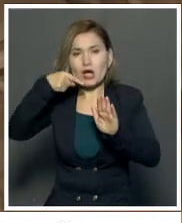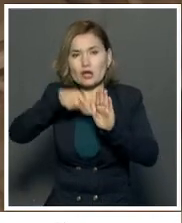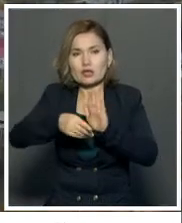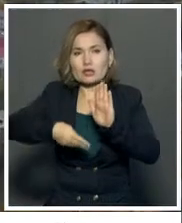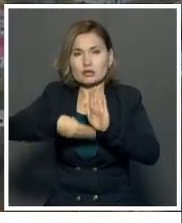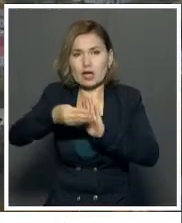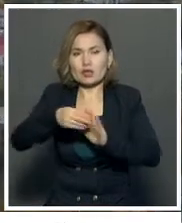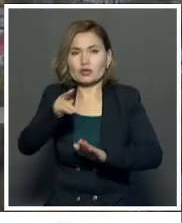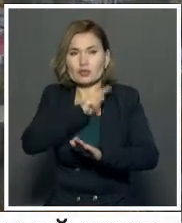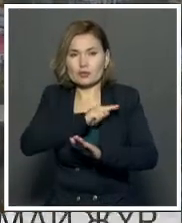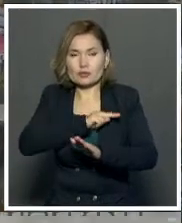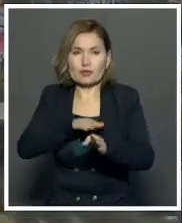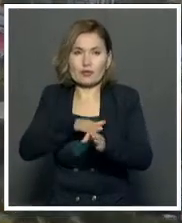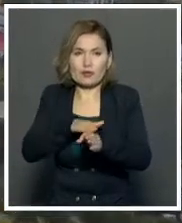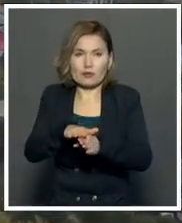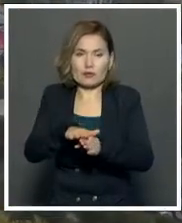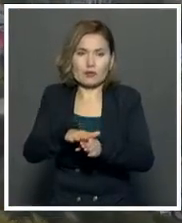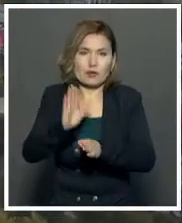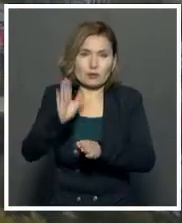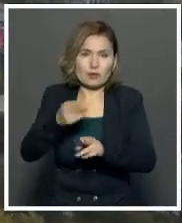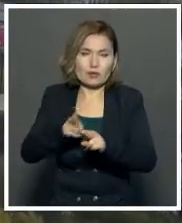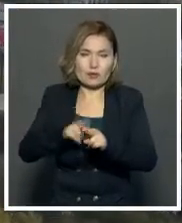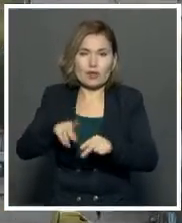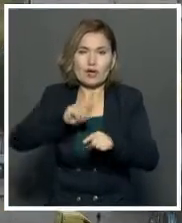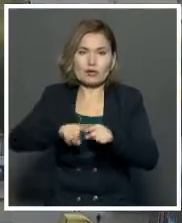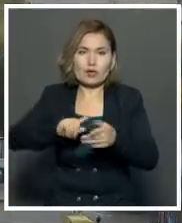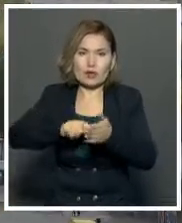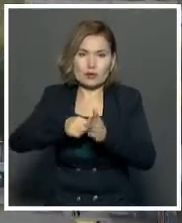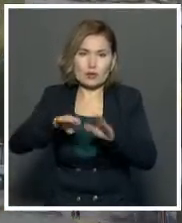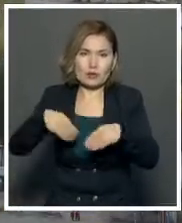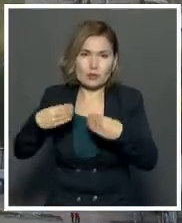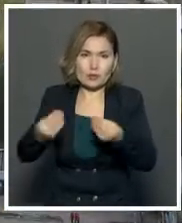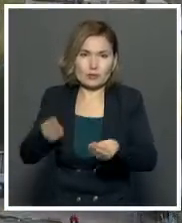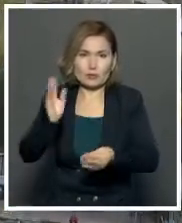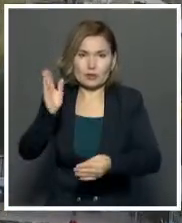жүргізілуде. Шығыс Қазақстаннан Қуаныш Амантайұлы, Нұржан Қалекенов, Қазақстан ұлттық телеарнасы.